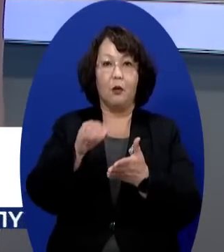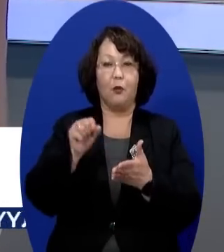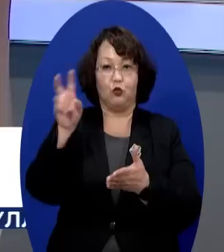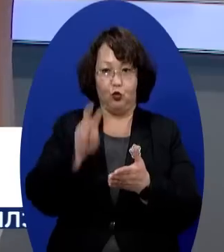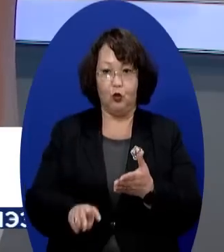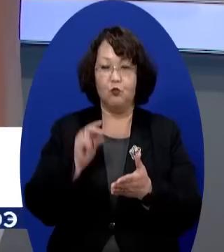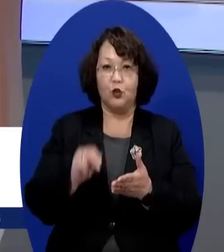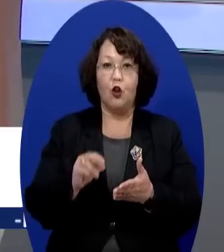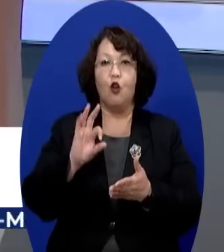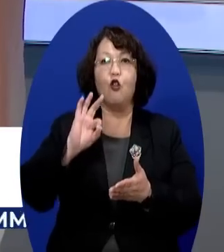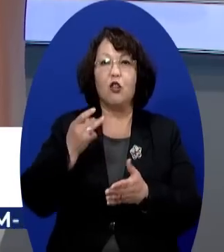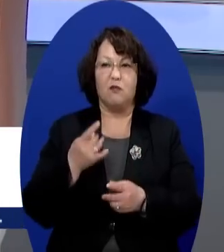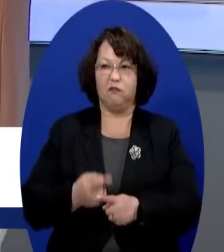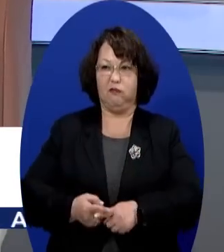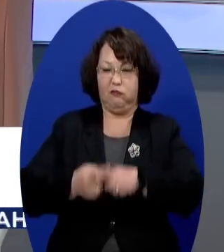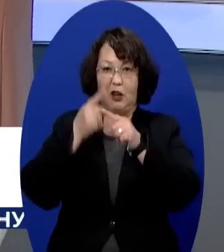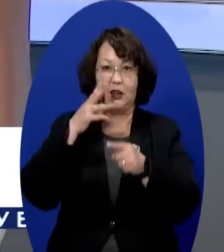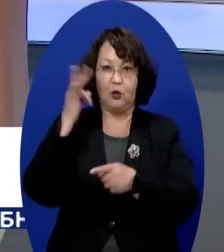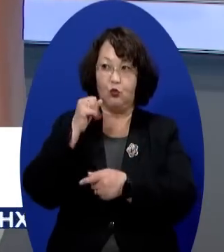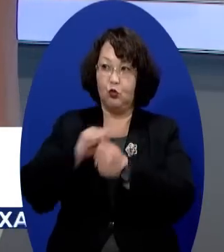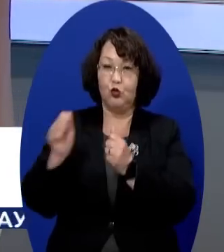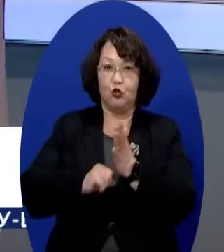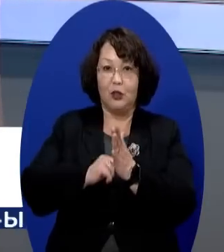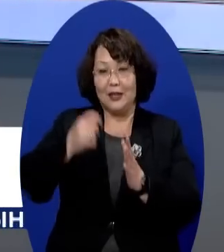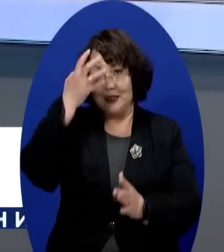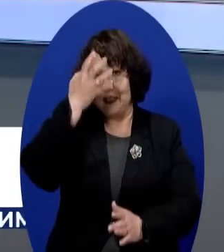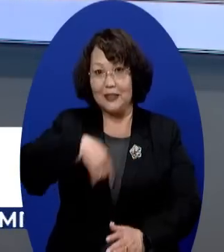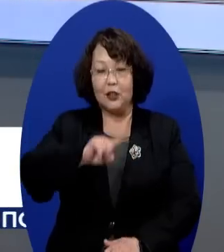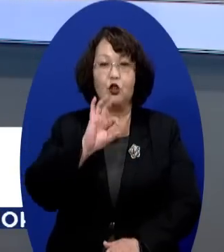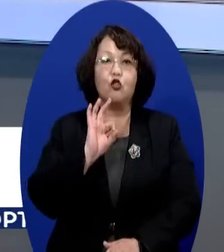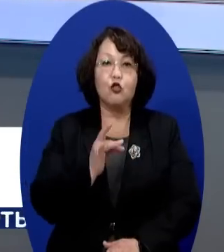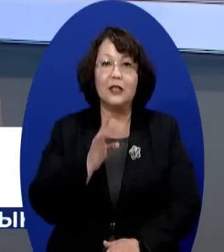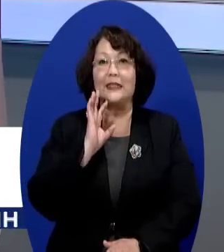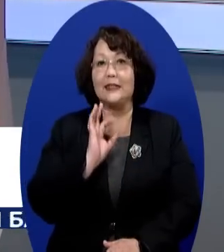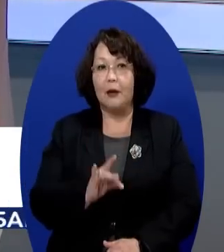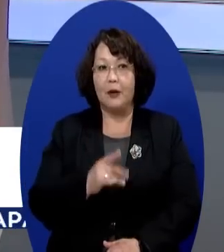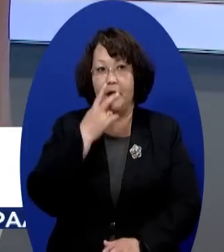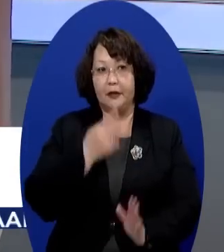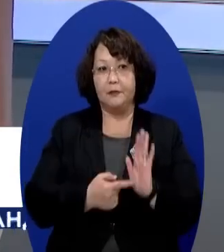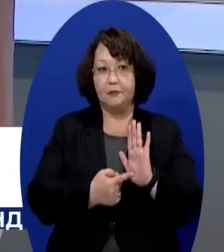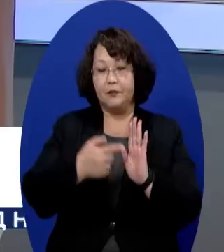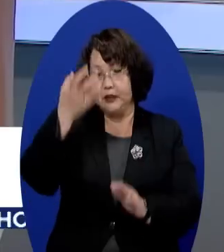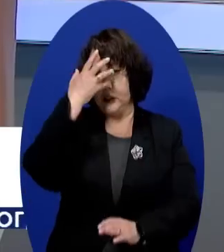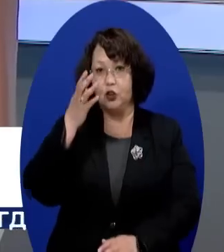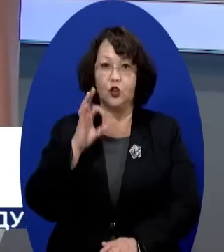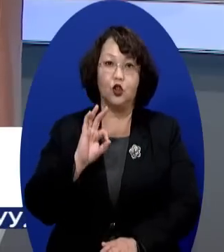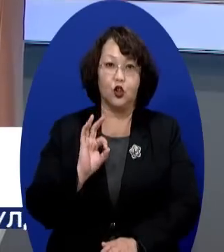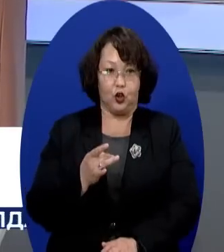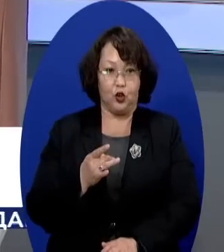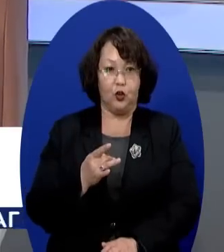хэмжээ өссөн байна. За үүн дотроо засгийн газрын өрийн хэмжээ ямар байсан мэдээллийг дэлгэцэнд үргэлжлүүлж харцгаая. За засгийн газрын өрийн хувьд